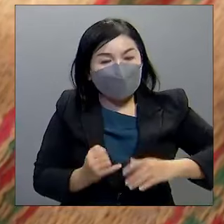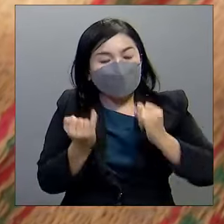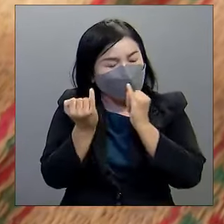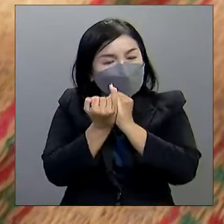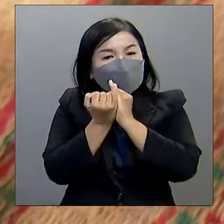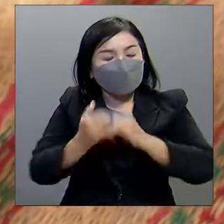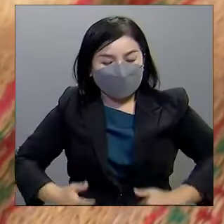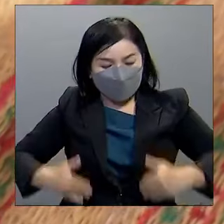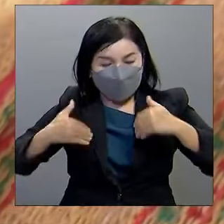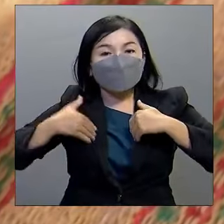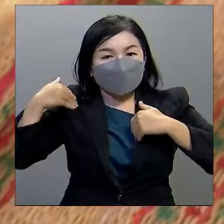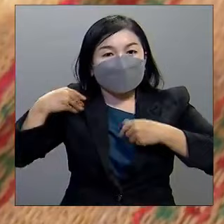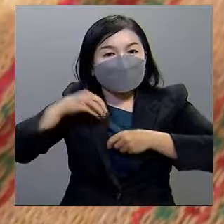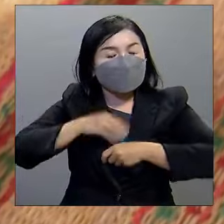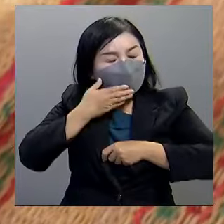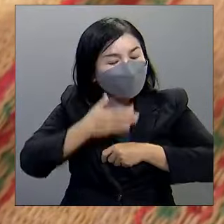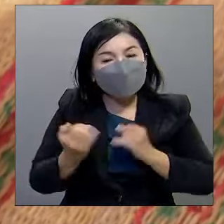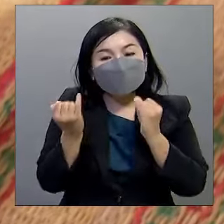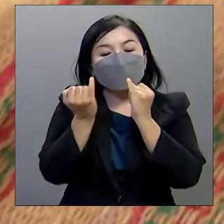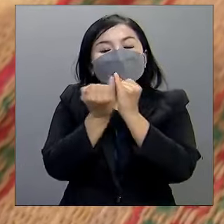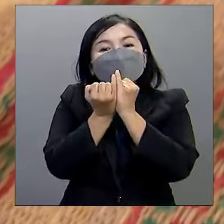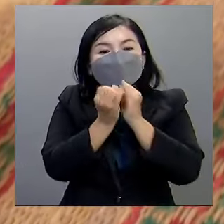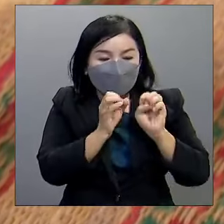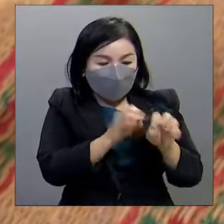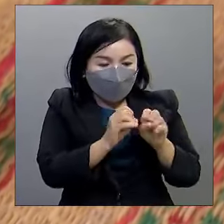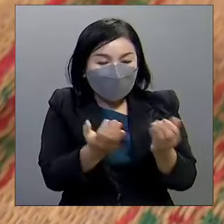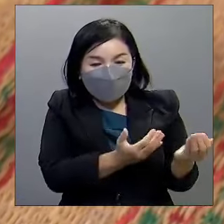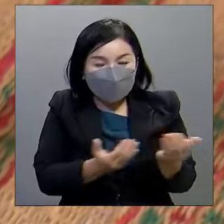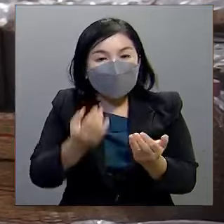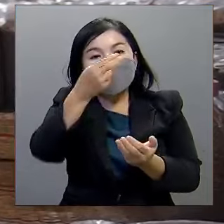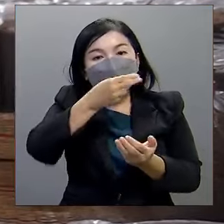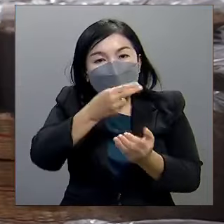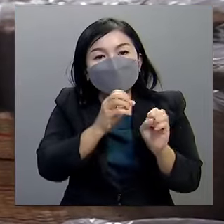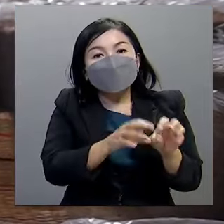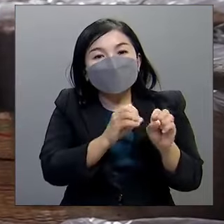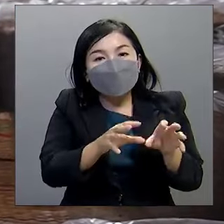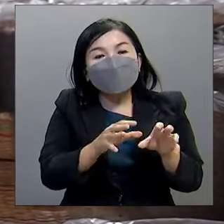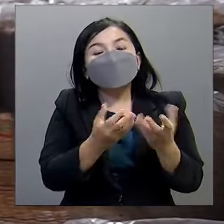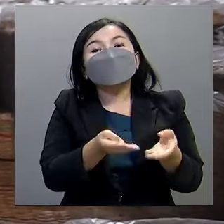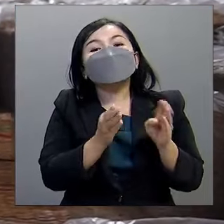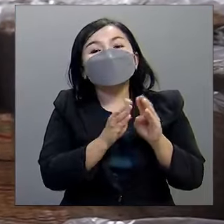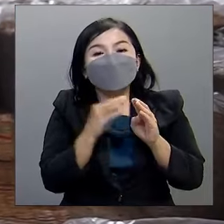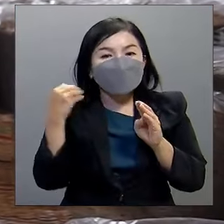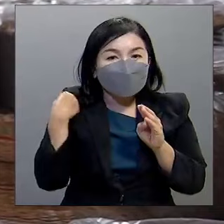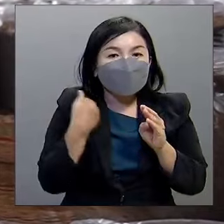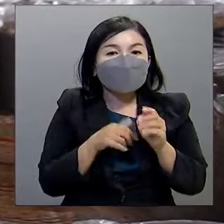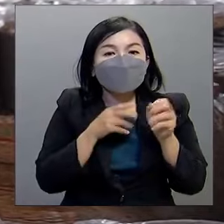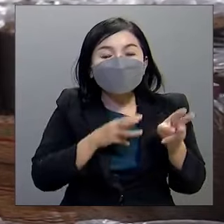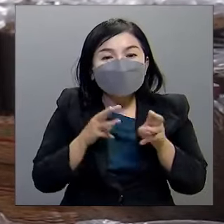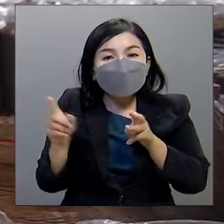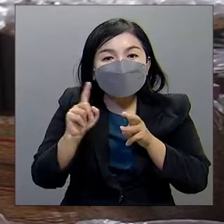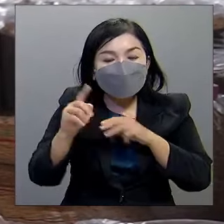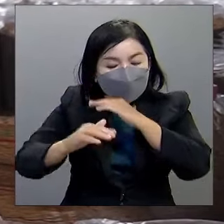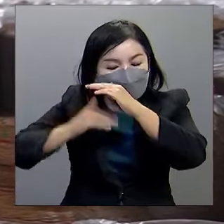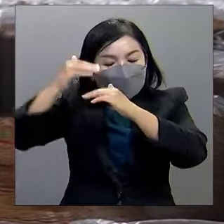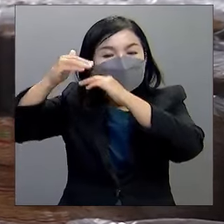ได้ละสักวันหนึ่งผมก็จะต้องสานต่อให้กับลูกของผมให้กับทายาทต่อๆไปให้เขาสามารถที่จะพั